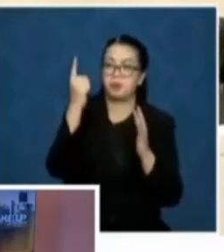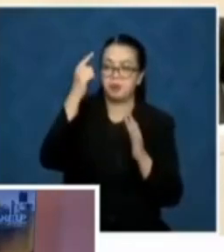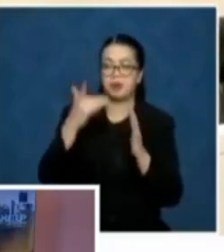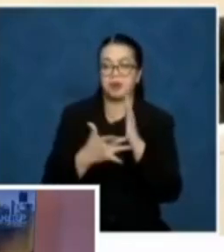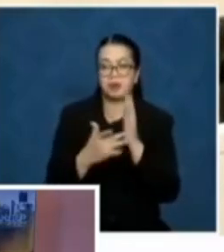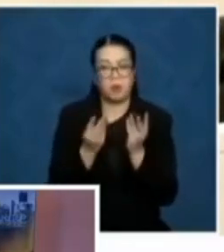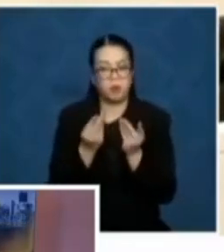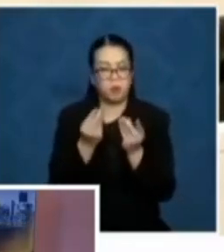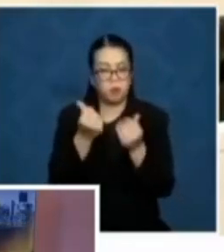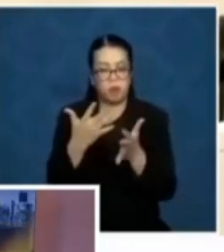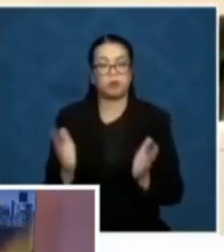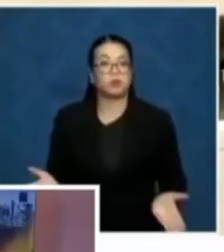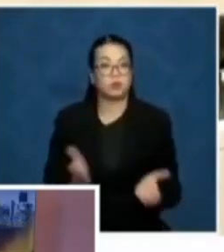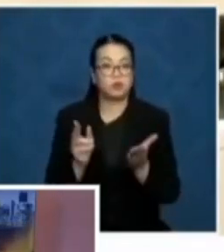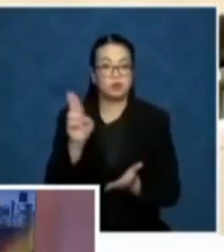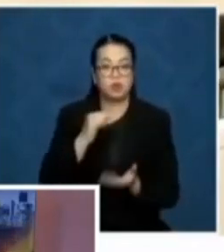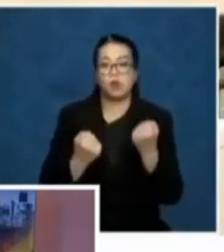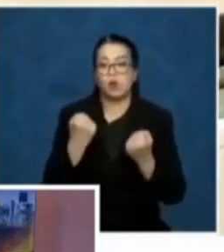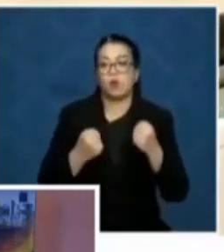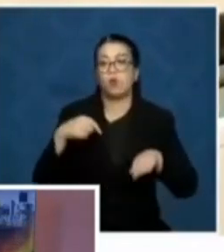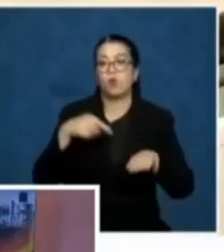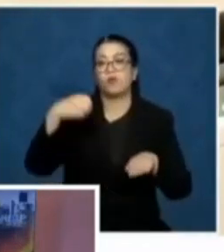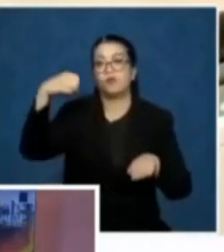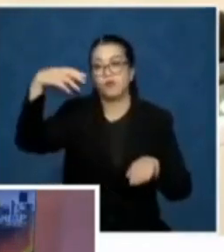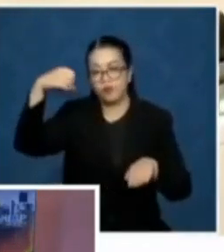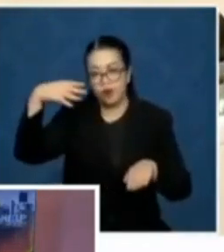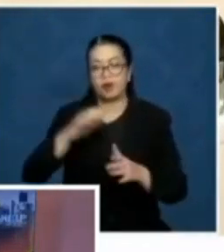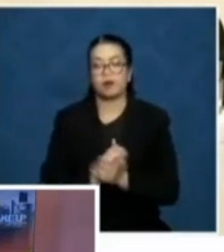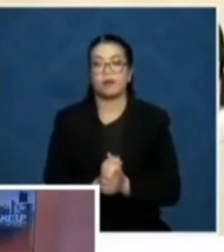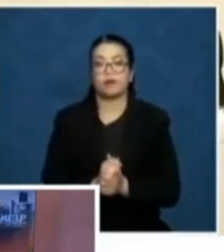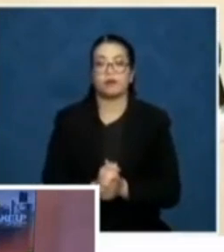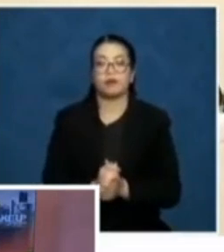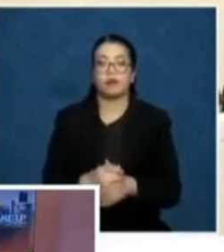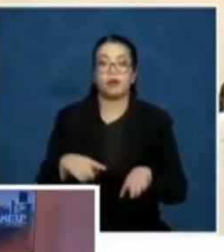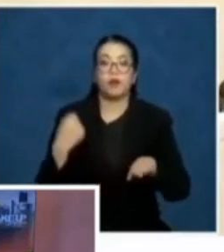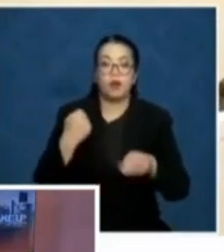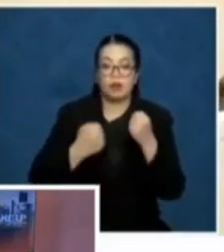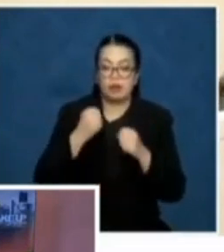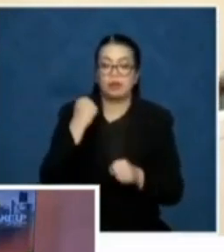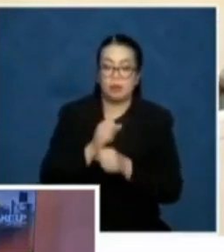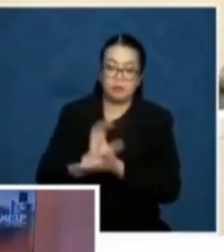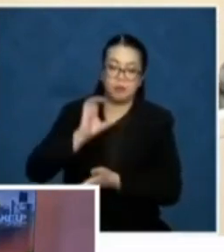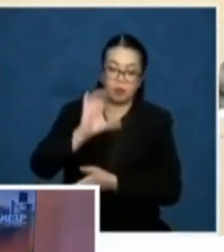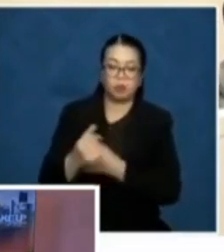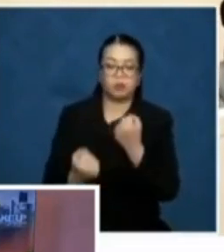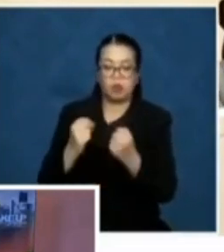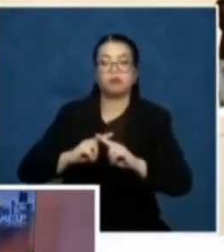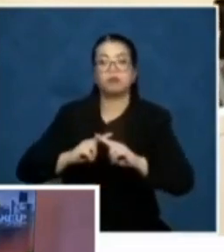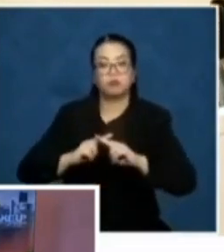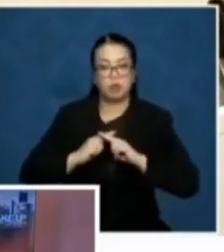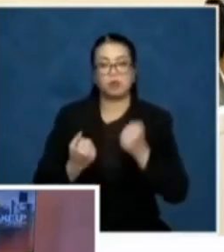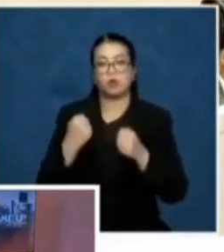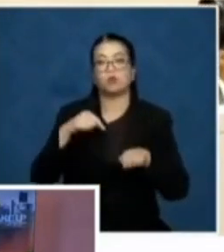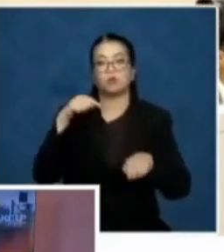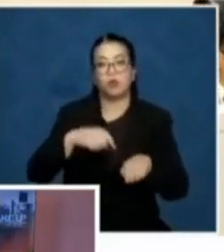อันนี้มันเป็นปัญหาเชิงโครงสร้างไงคำว่าปัญหาเชิงโครงสร้างคือมันไม่เกี่ยวกับว่ารัฐบาลนี้เป็นรัฐบาลเพื่อไทยหรือเป็นรัฐบาลก้าวไกลหรือเป็นห